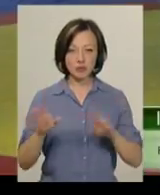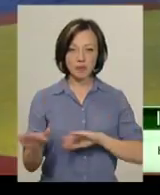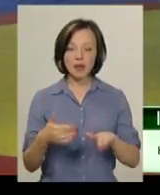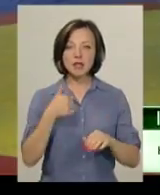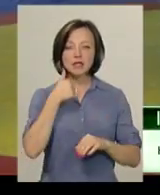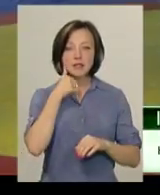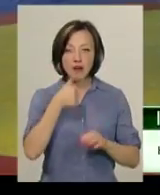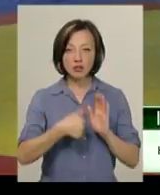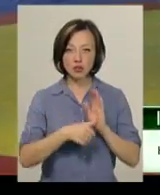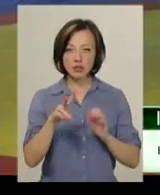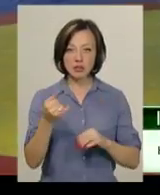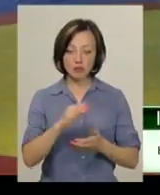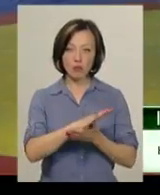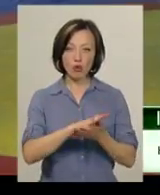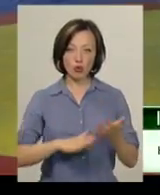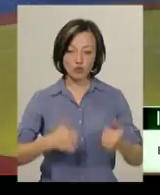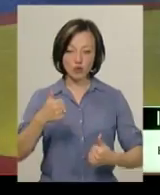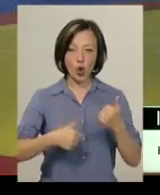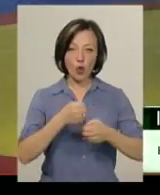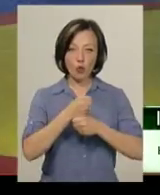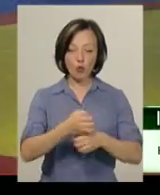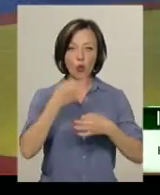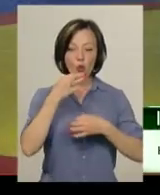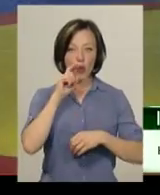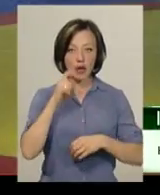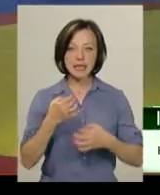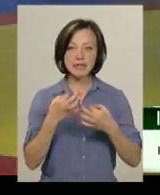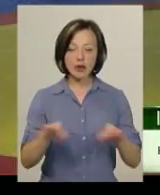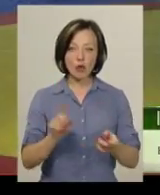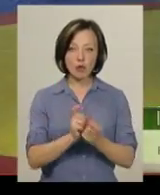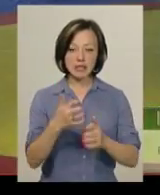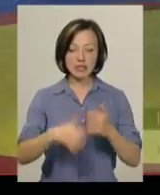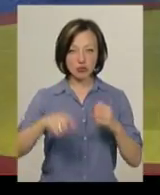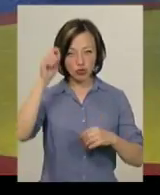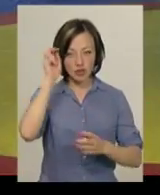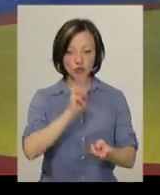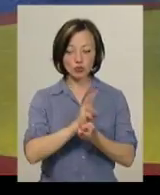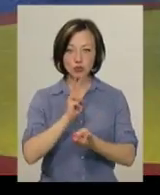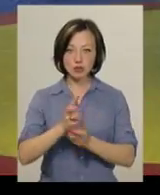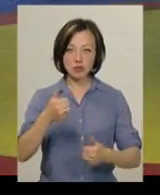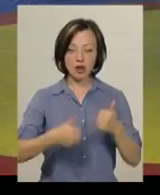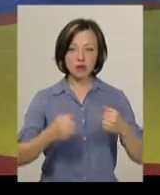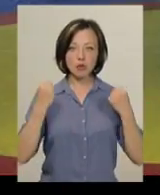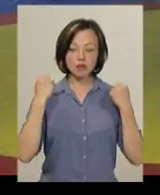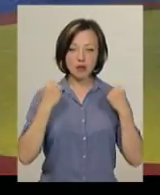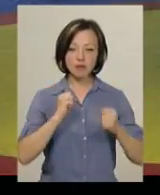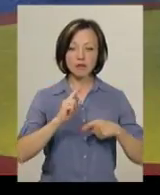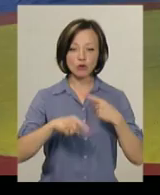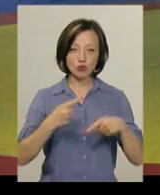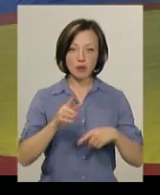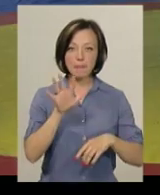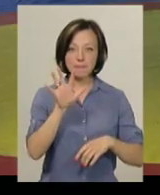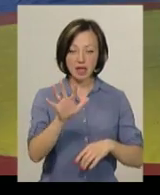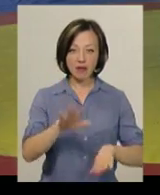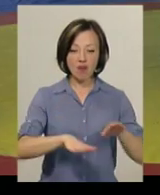цій арені буде продовження Кубку України з вільної боротьби серед чоловіків. У сутичках змагатимуться спортсмени у наступних